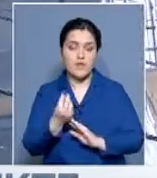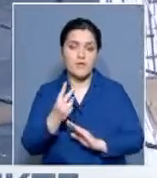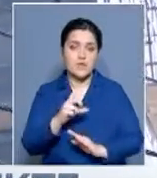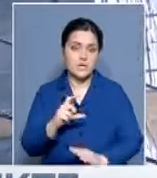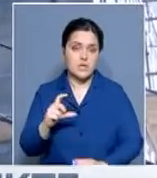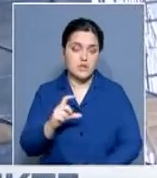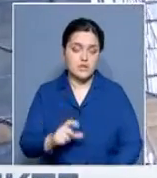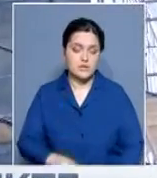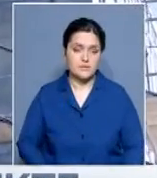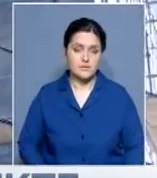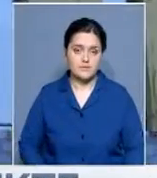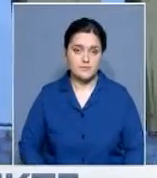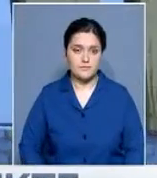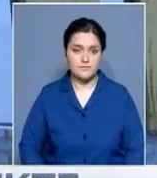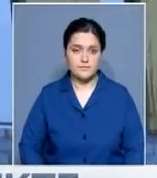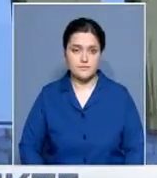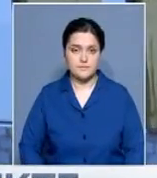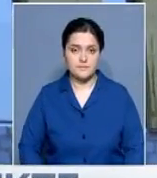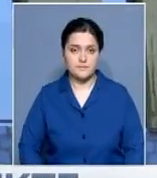этажа.